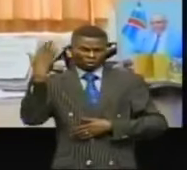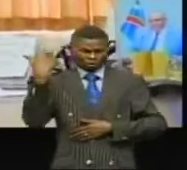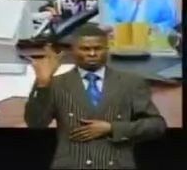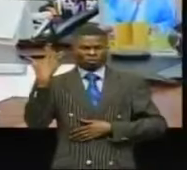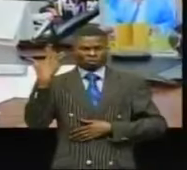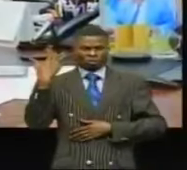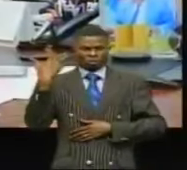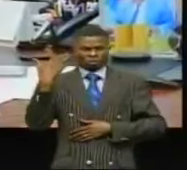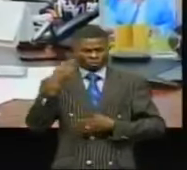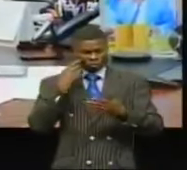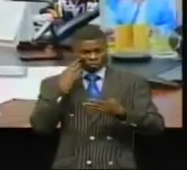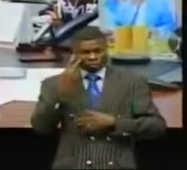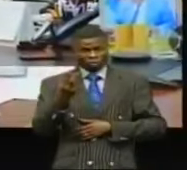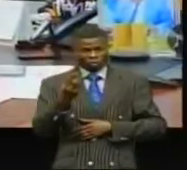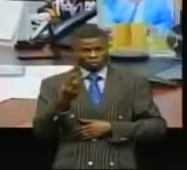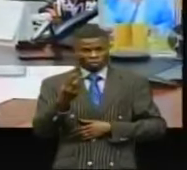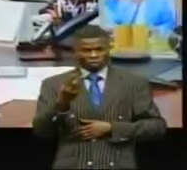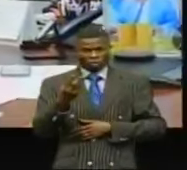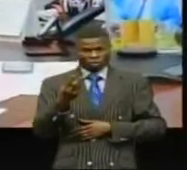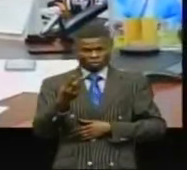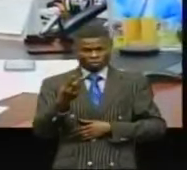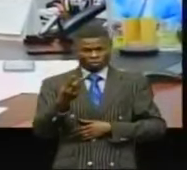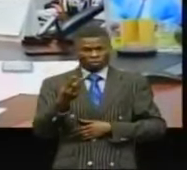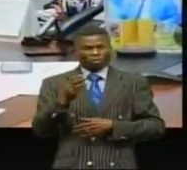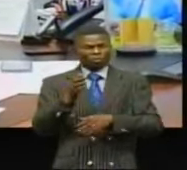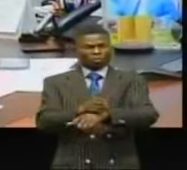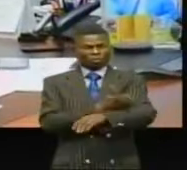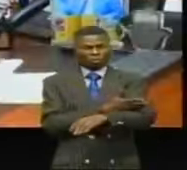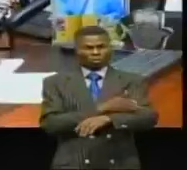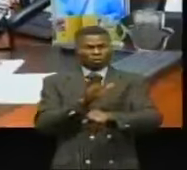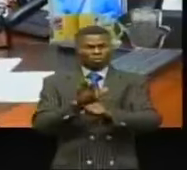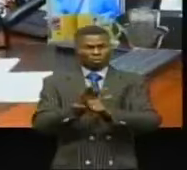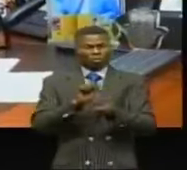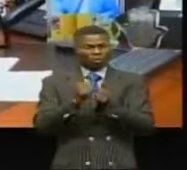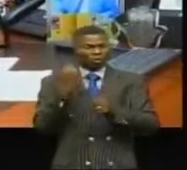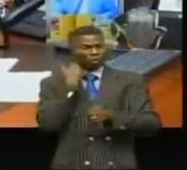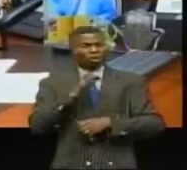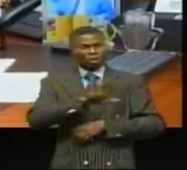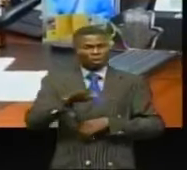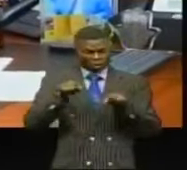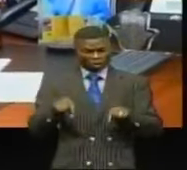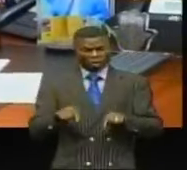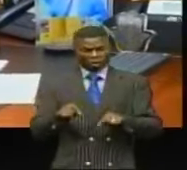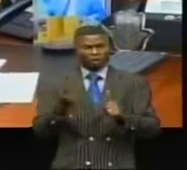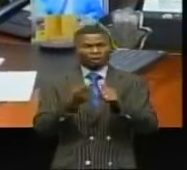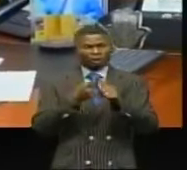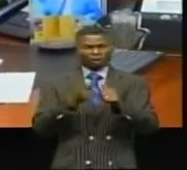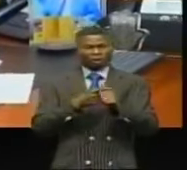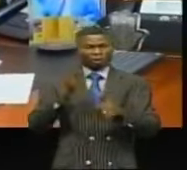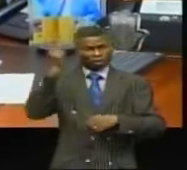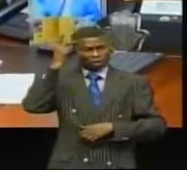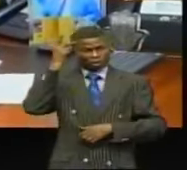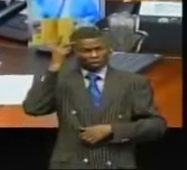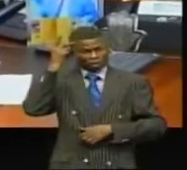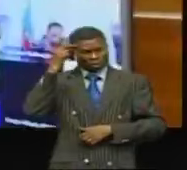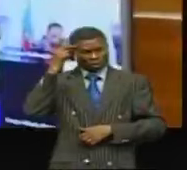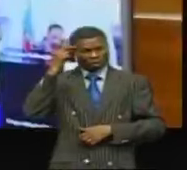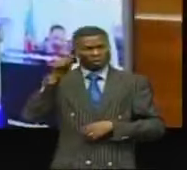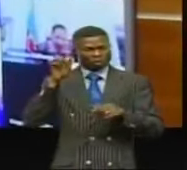s'est observé un accroissement de nouveaux cas de COVID dans le pays, principalement à Kinshasa, qui demeure